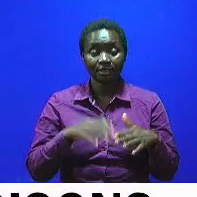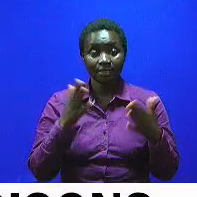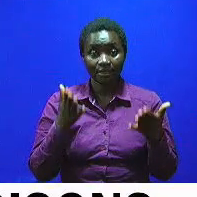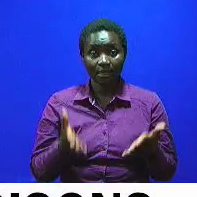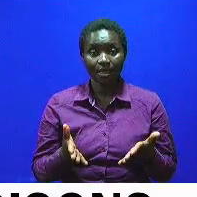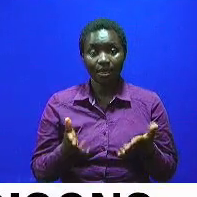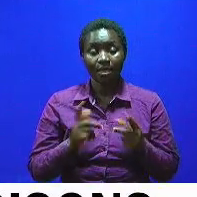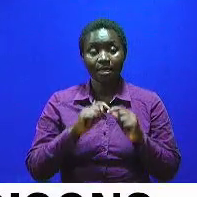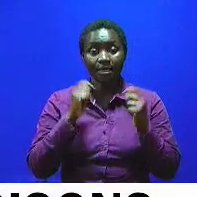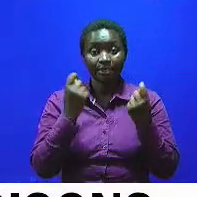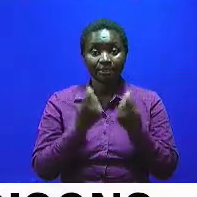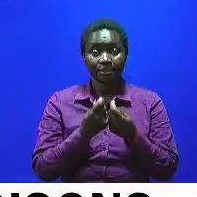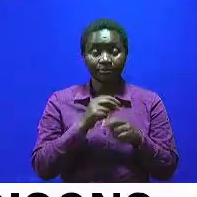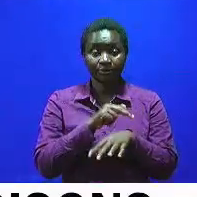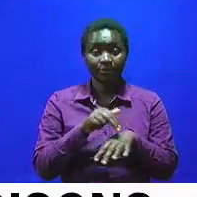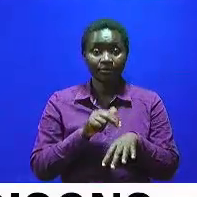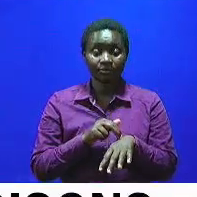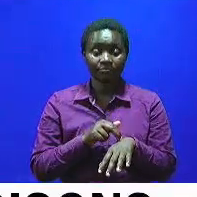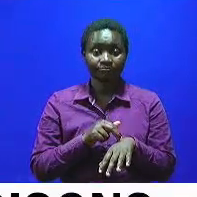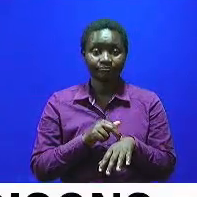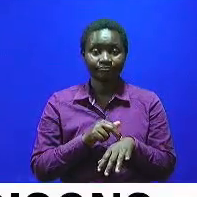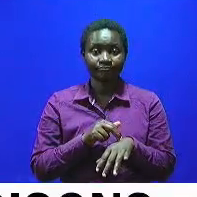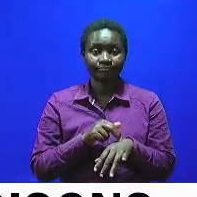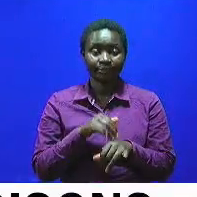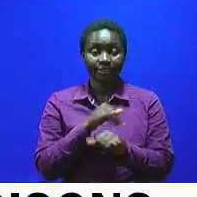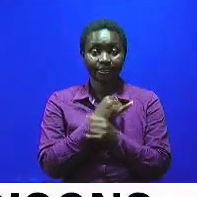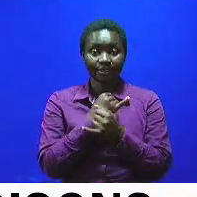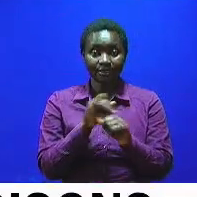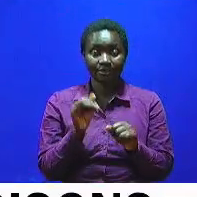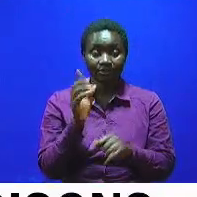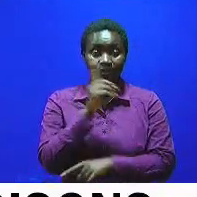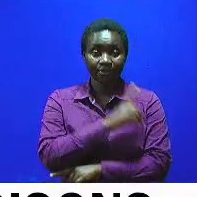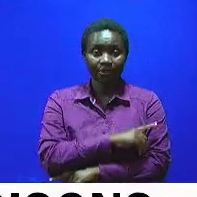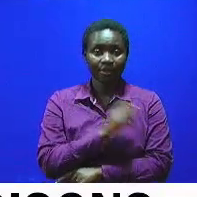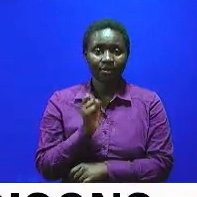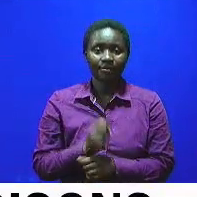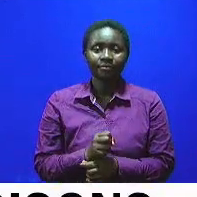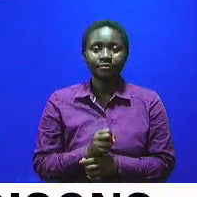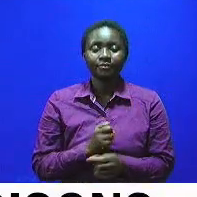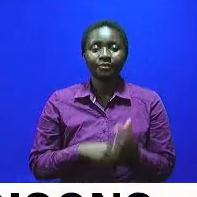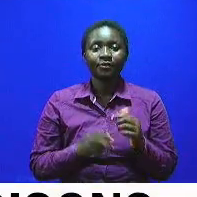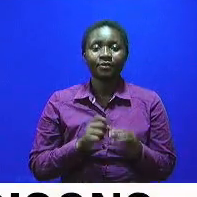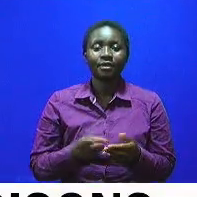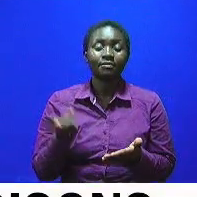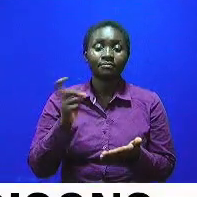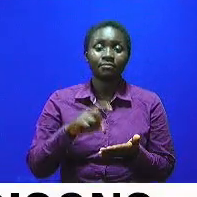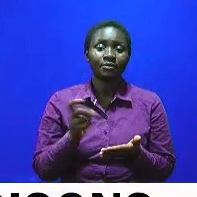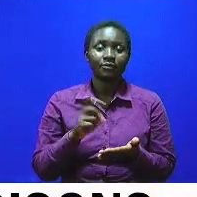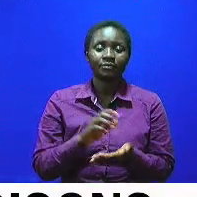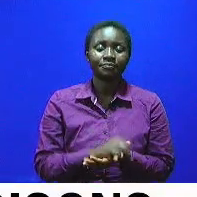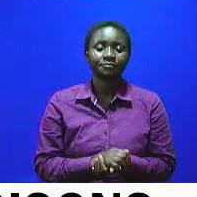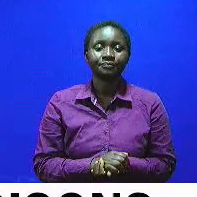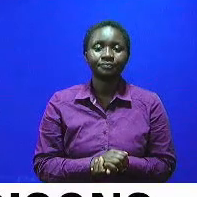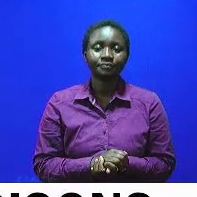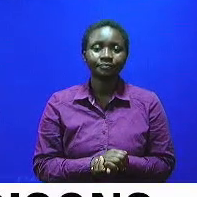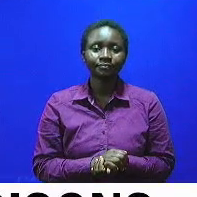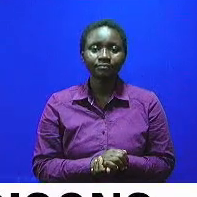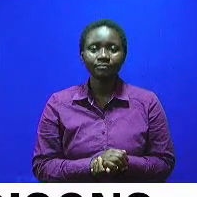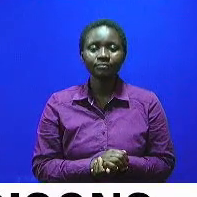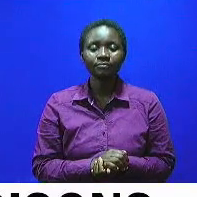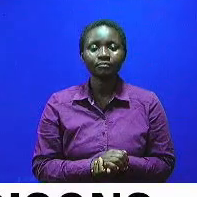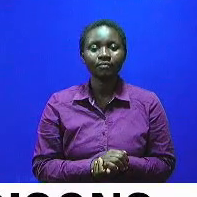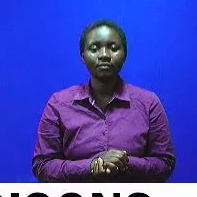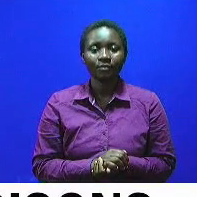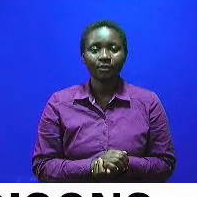etimia international women's day yo mwako yego tebanga embrace in inclusivity yani totobeka